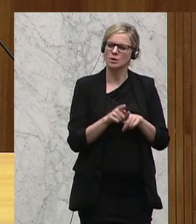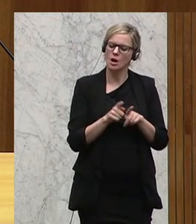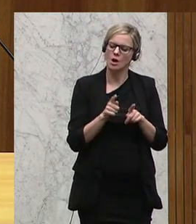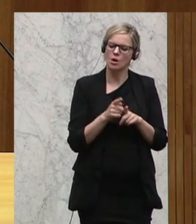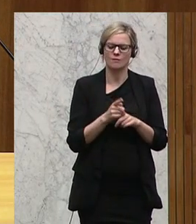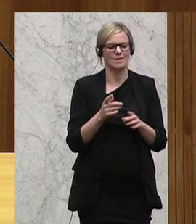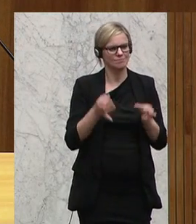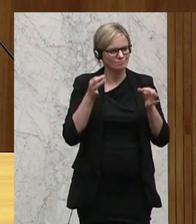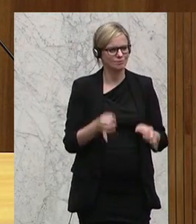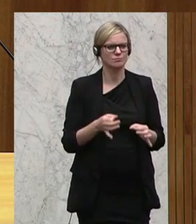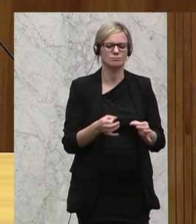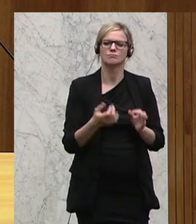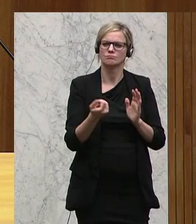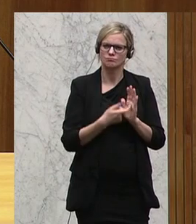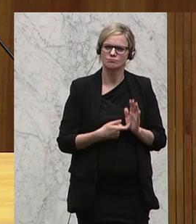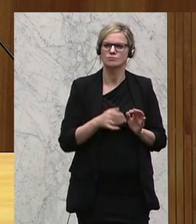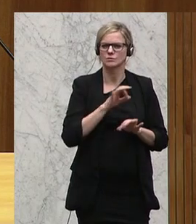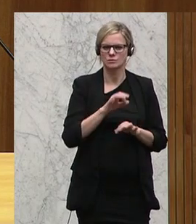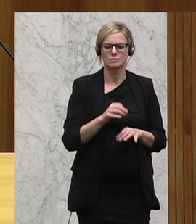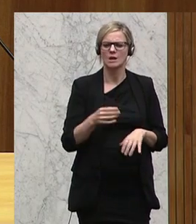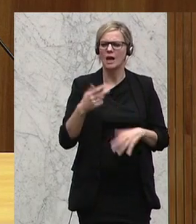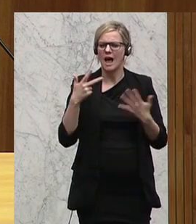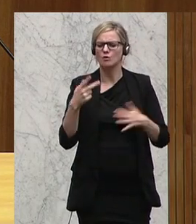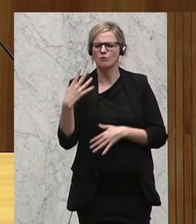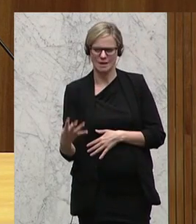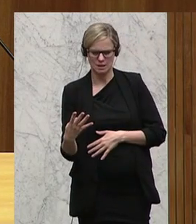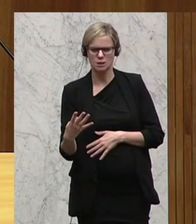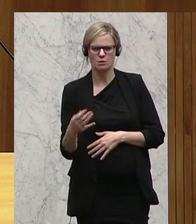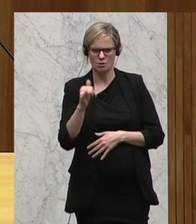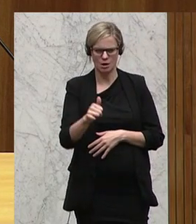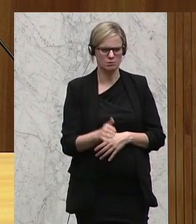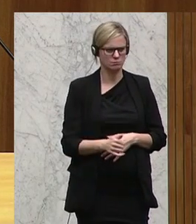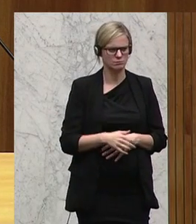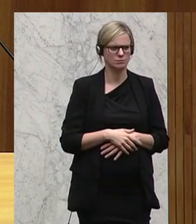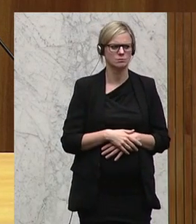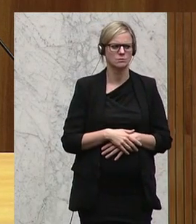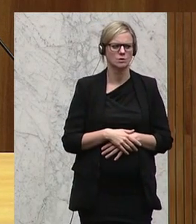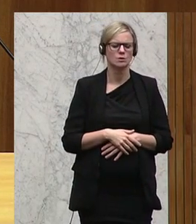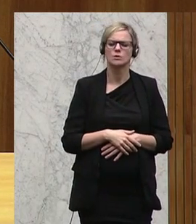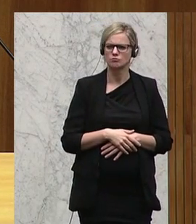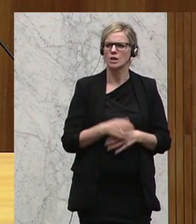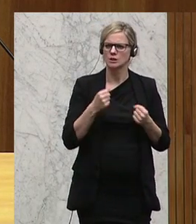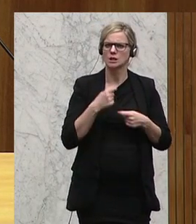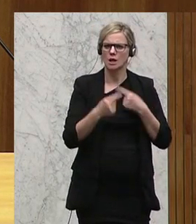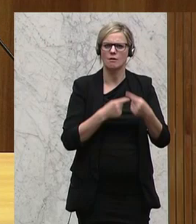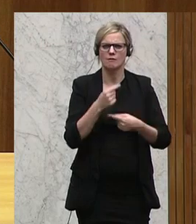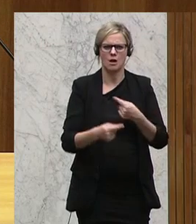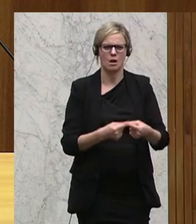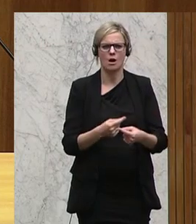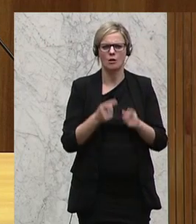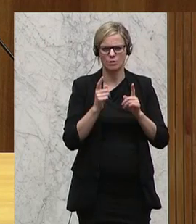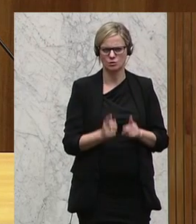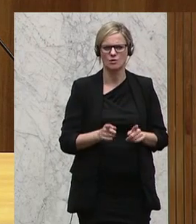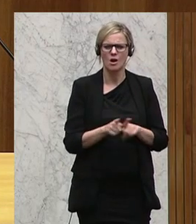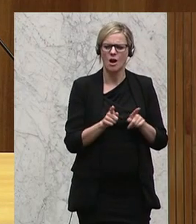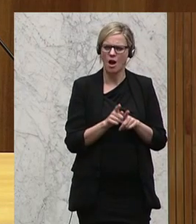geeignete Vorkehrungen für Versammlungen 48, ja, entsprechend um einen sicheren Verlauf zu treffen. Und um